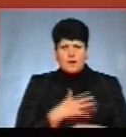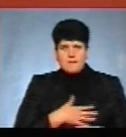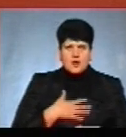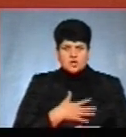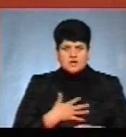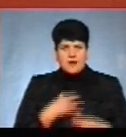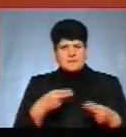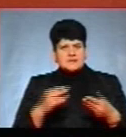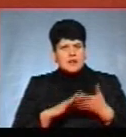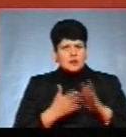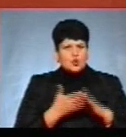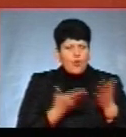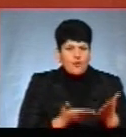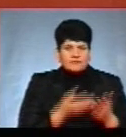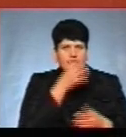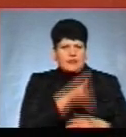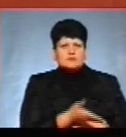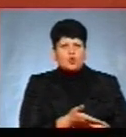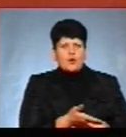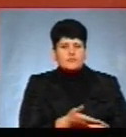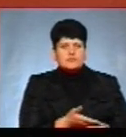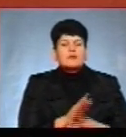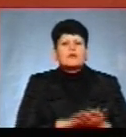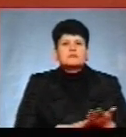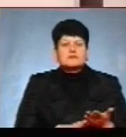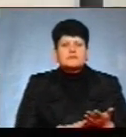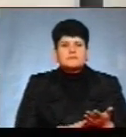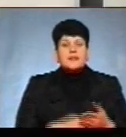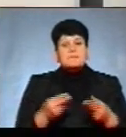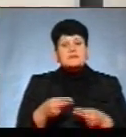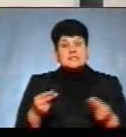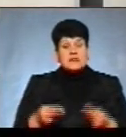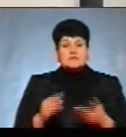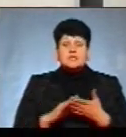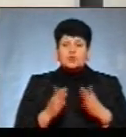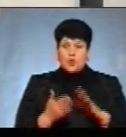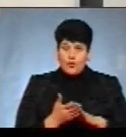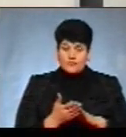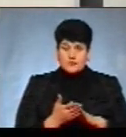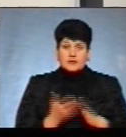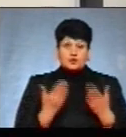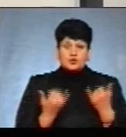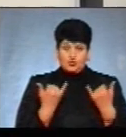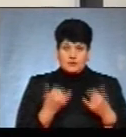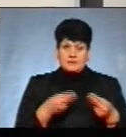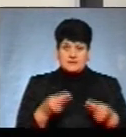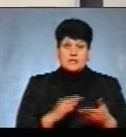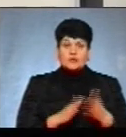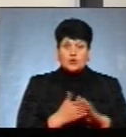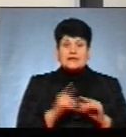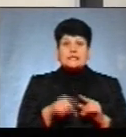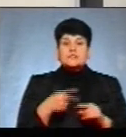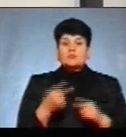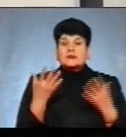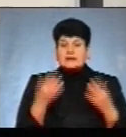Адже люди переживають, уклали договір, не сподобався сімейний лікар. Уклавши договір, якщо сьогодні ви уклали